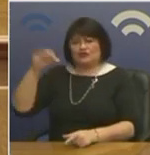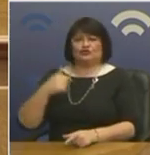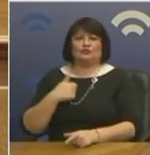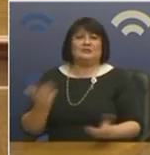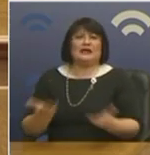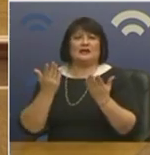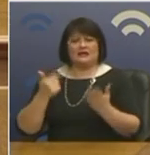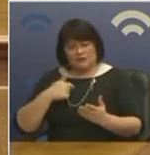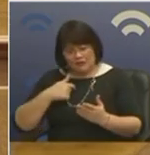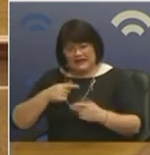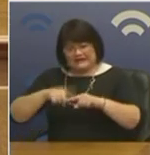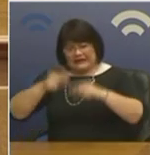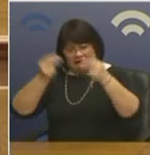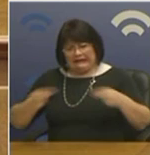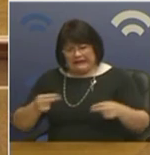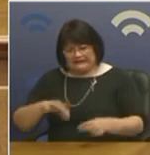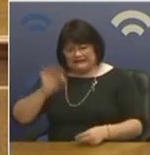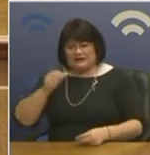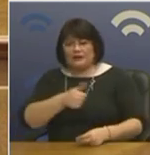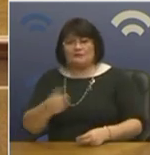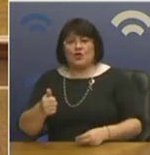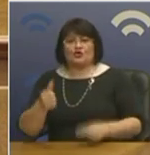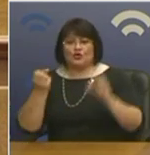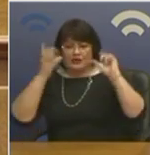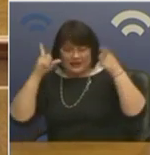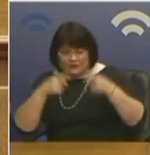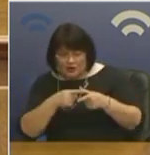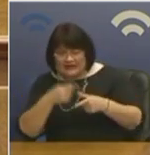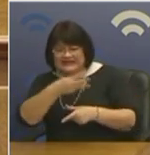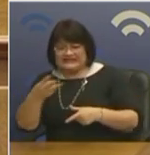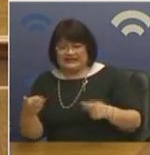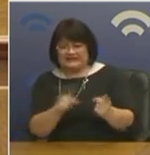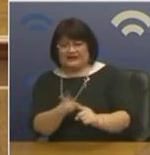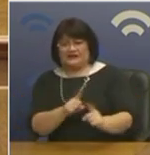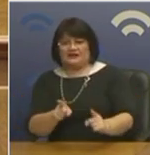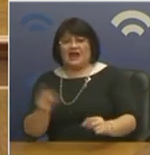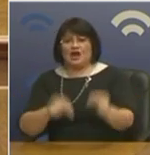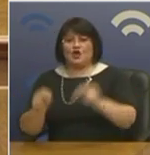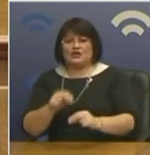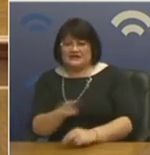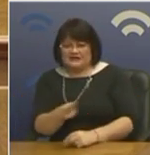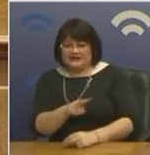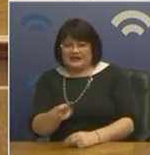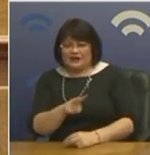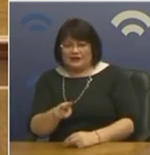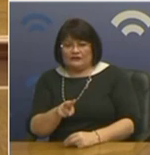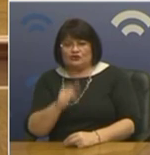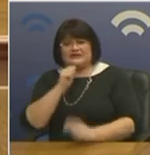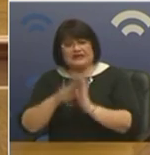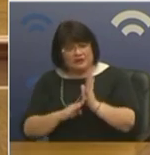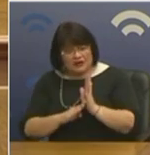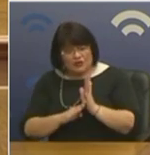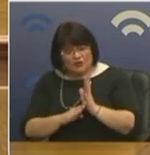λύση? Γιατί πρέπει σώνει και καλά το δίπολο να αυτοτροφοδοτείτε συνεχώς από τις επιλογές σας? Πόσο δημοκρατικό και συνταγματικό μπορεί να είναι